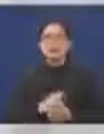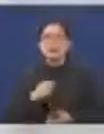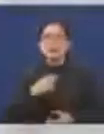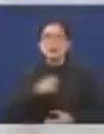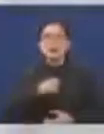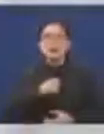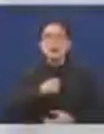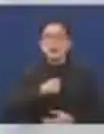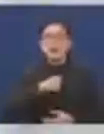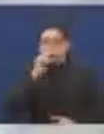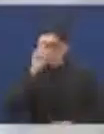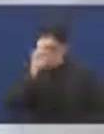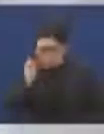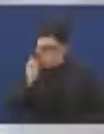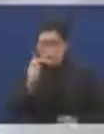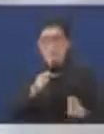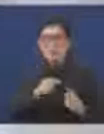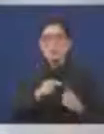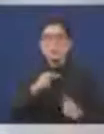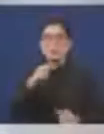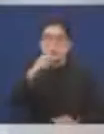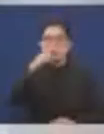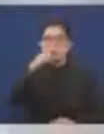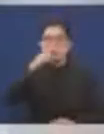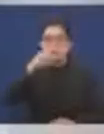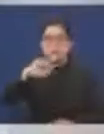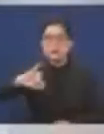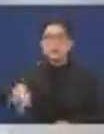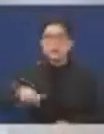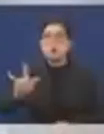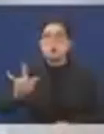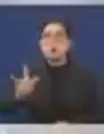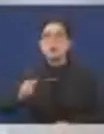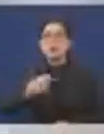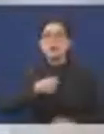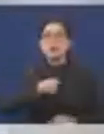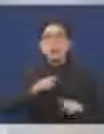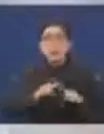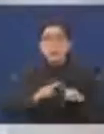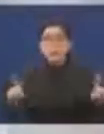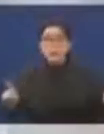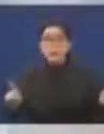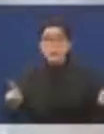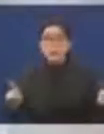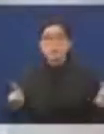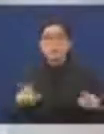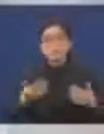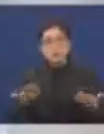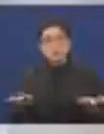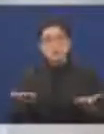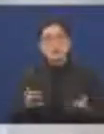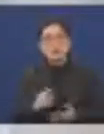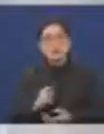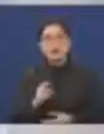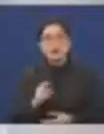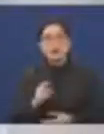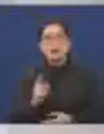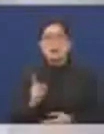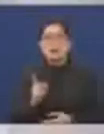hormat dengan Bapak, saya baik dengan Bapak. Ya kita berbeda. Tapi maaf Pak, hati-hati Pak yang ABS sama Bapak itu